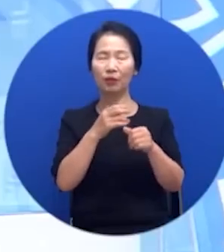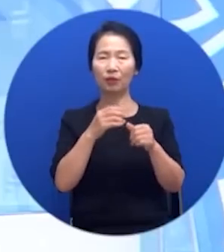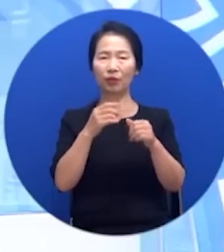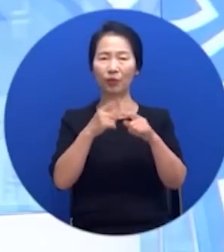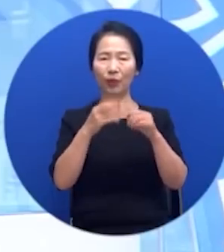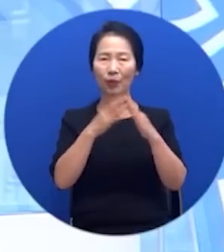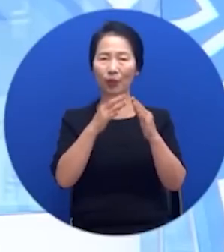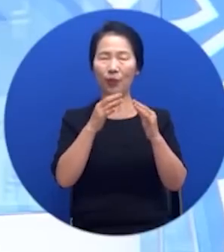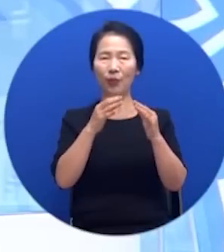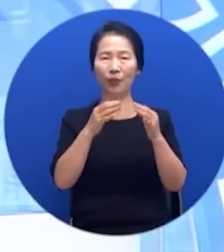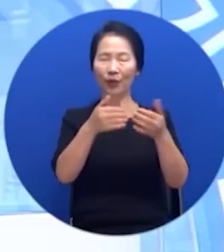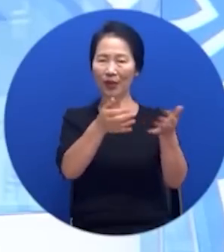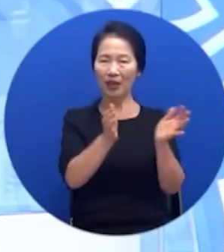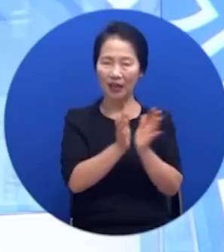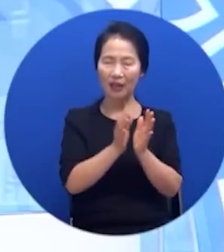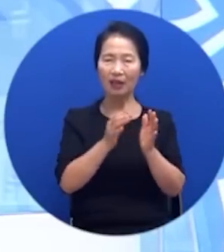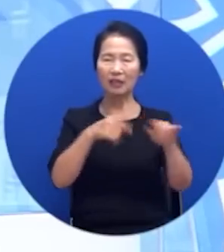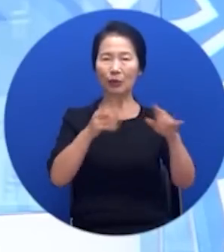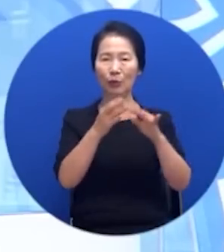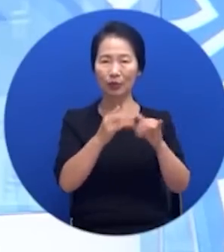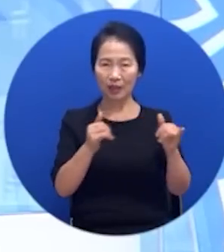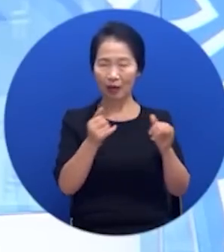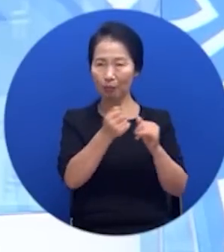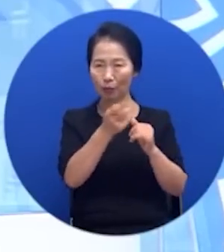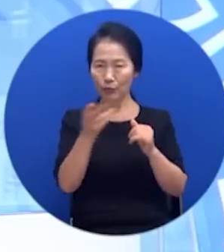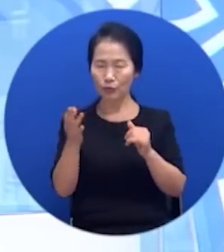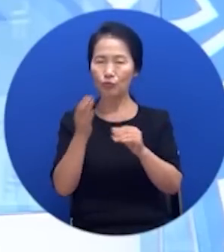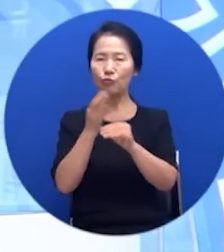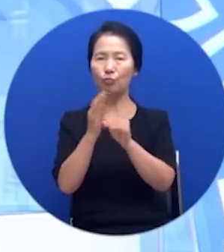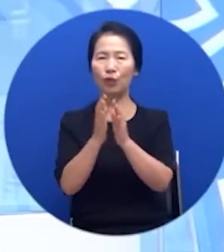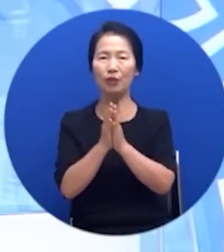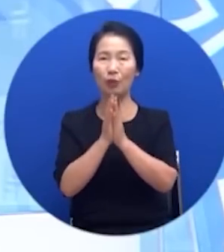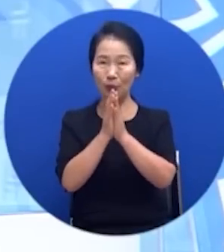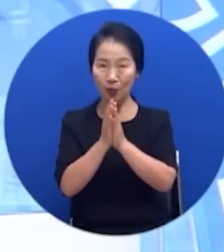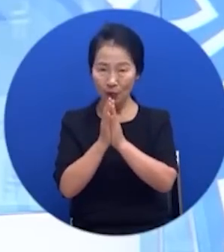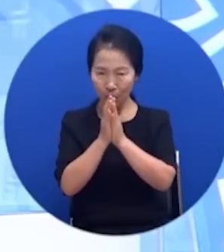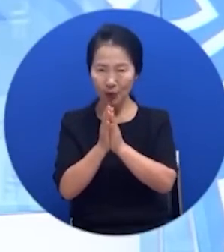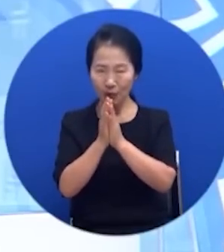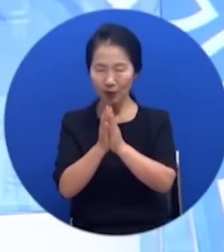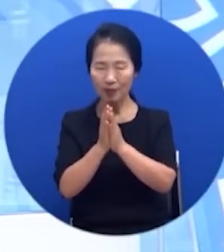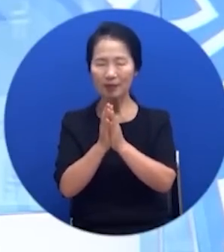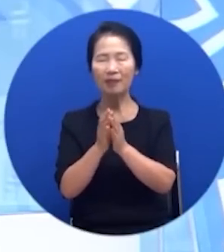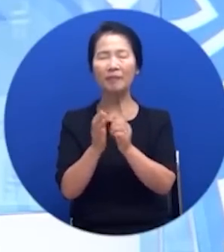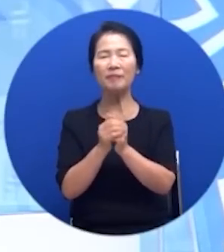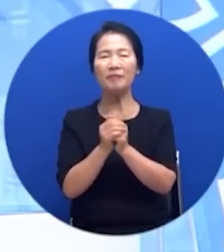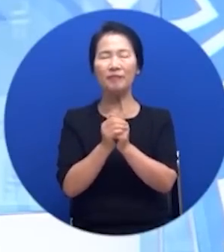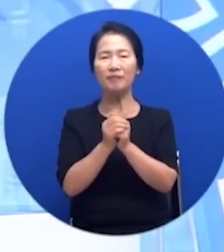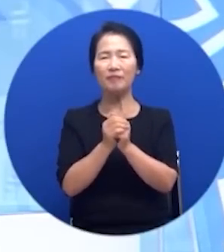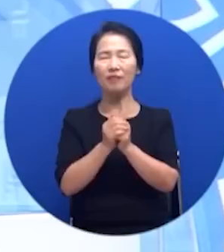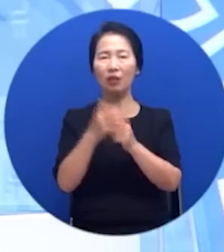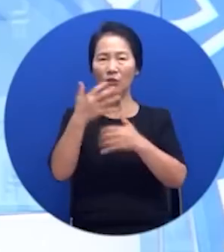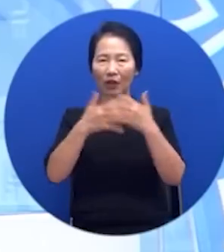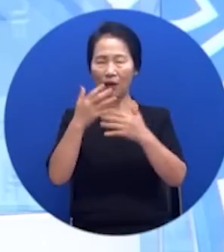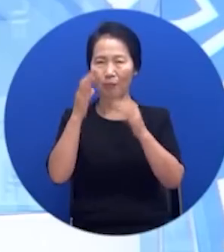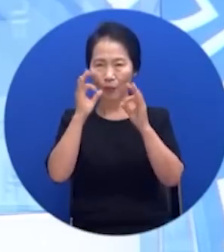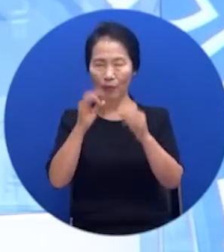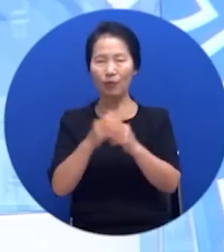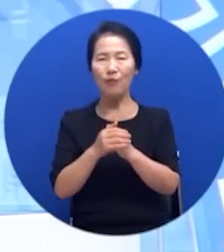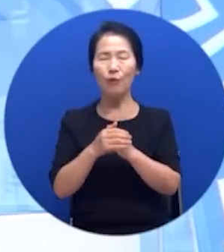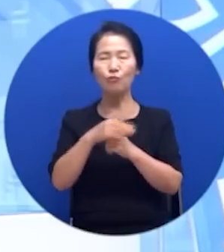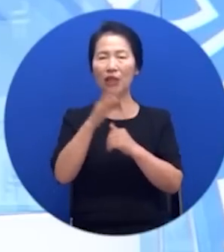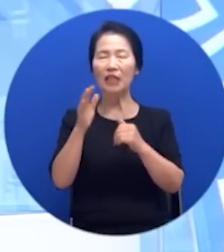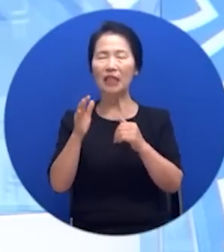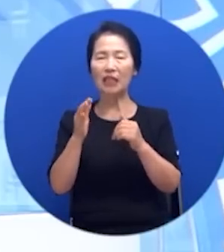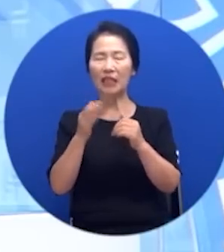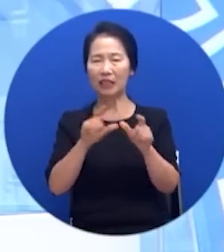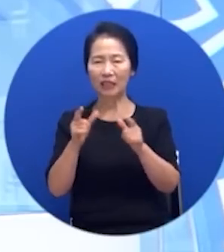분의 중보 기도를 영상으로 듣고 그나서 우리들께 김양재 목사님께서